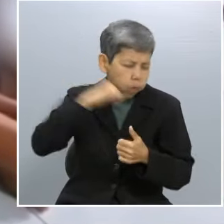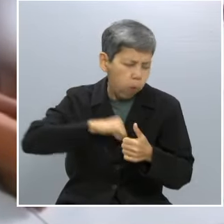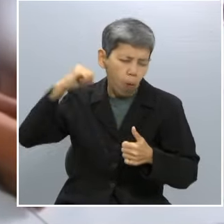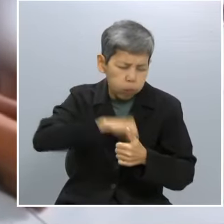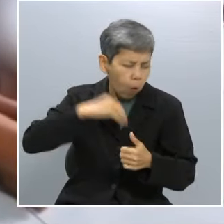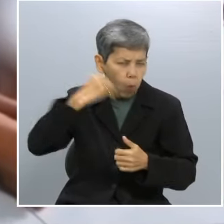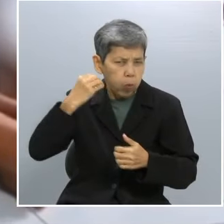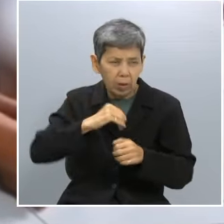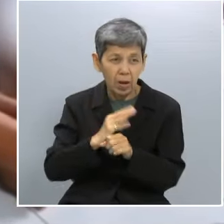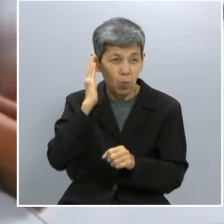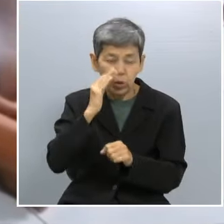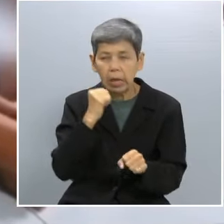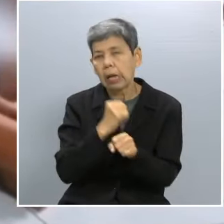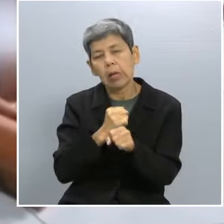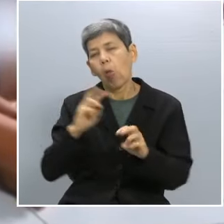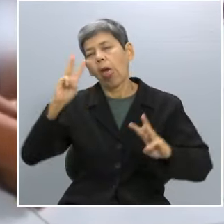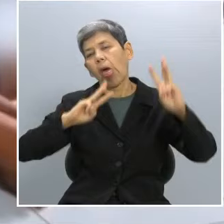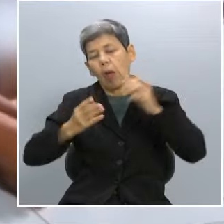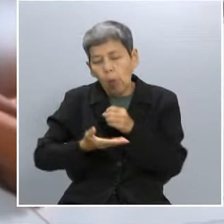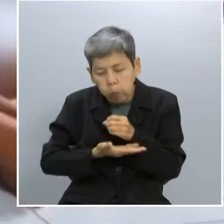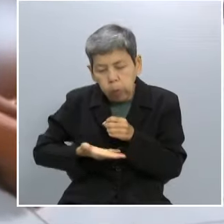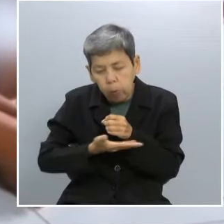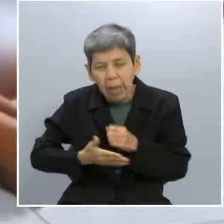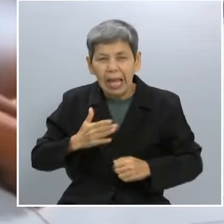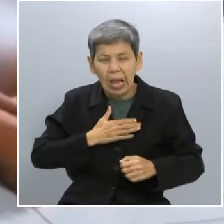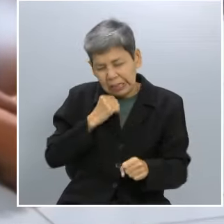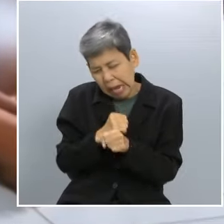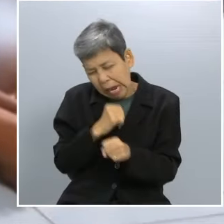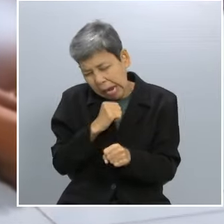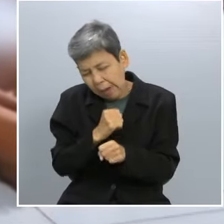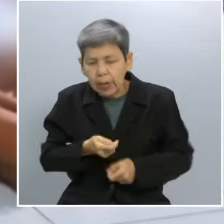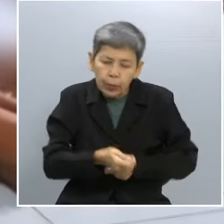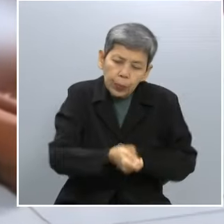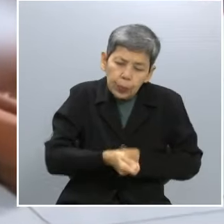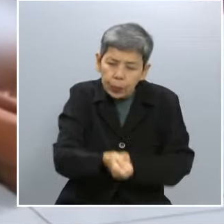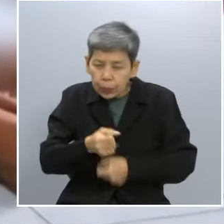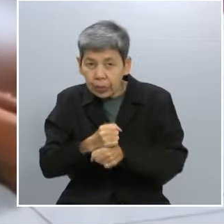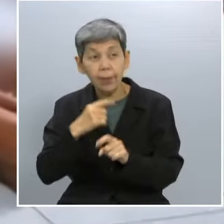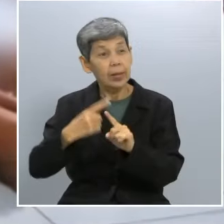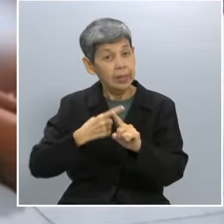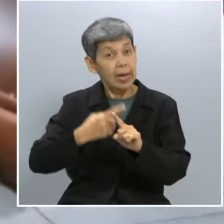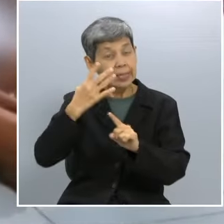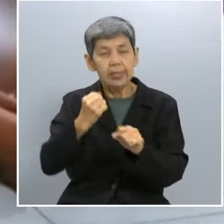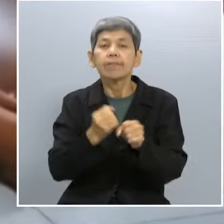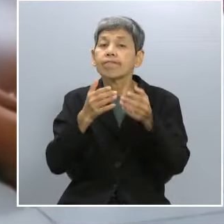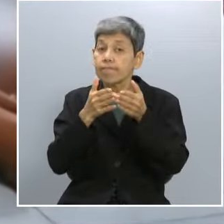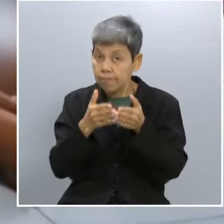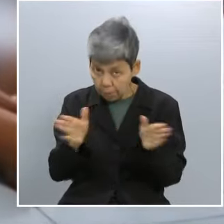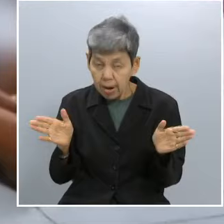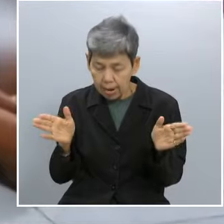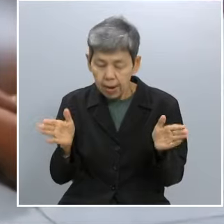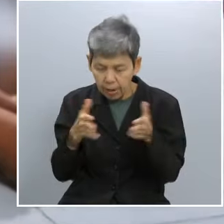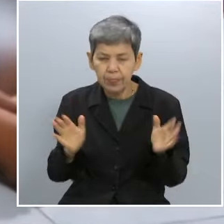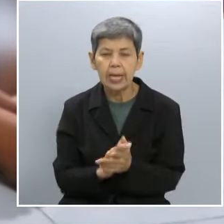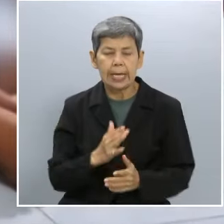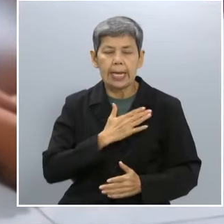ตลอดสามีไม่ทำงานติดยาตนเองทำงานเป็นแม่บ้าน 4เดือนก่อนก็แยกทางกับอดีตสามี